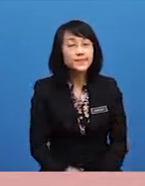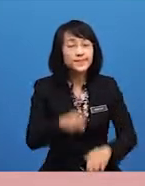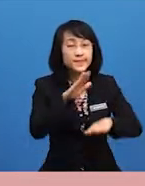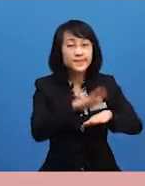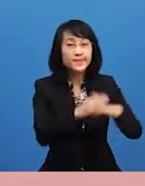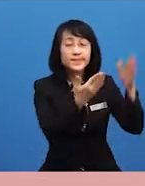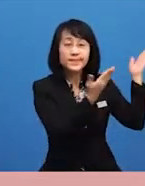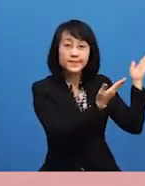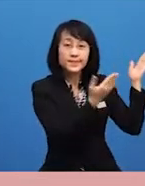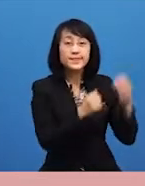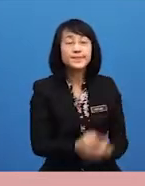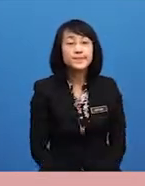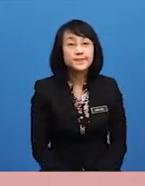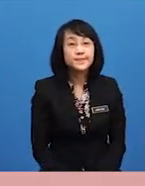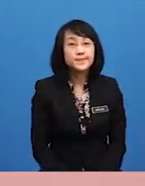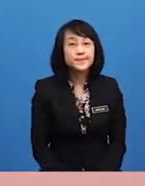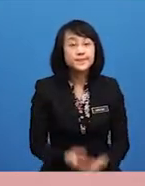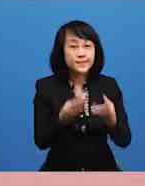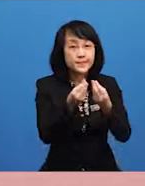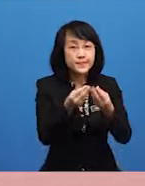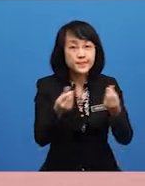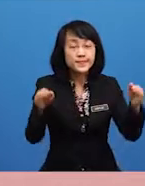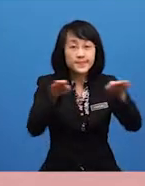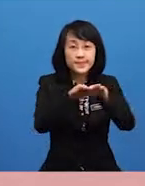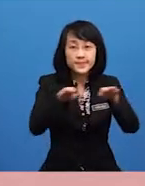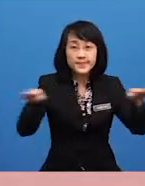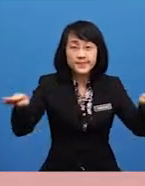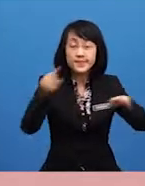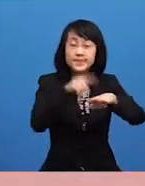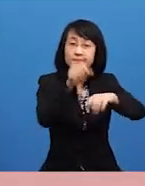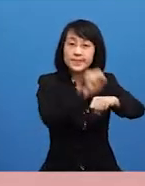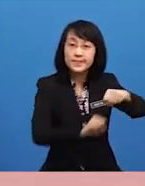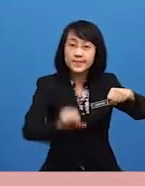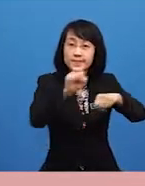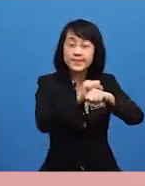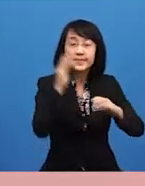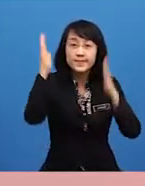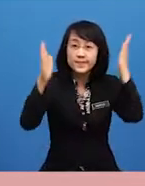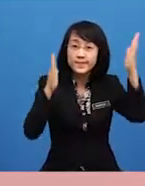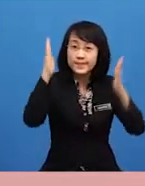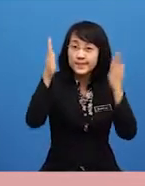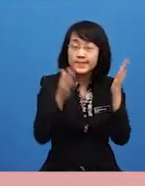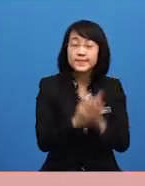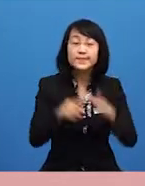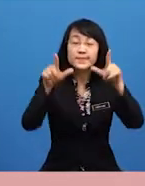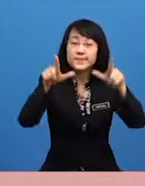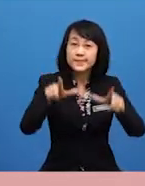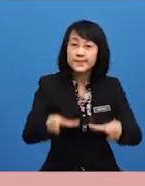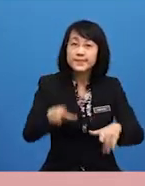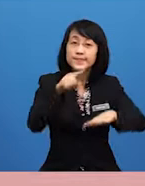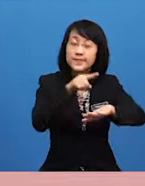skrin. Tanah pamah di semenanjung Malaysia terletak